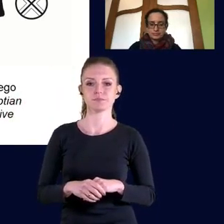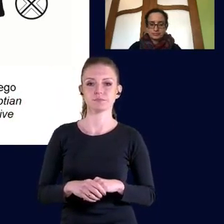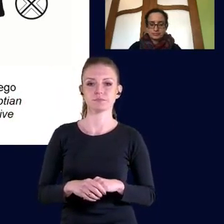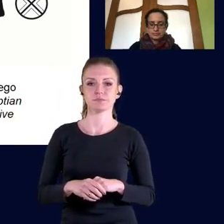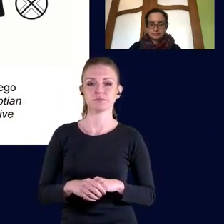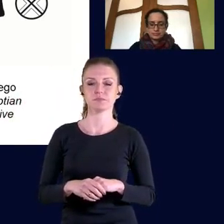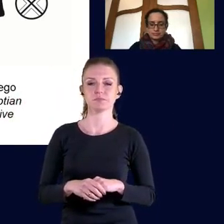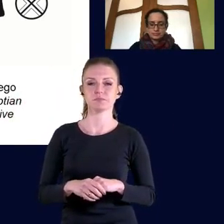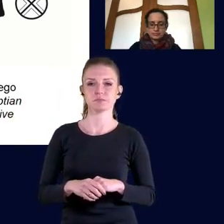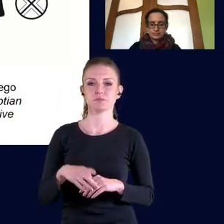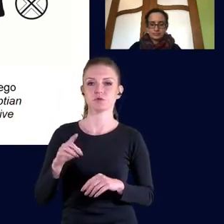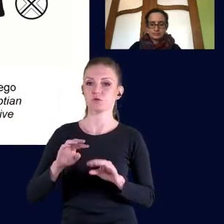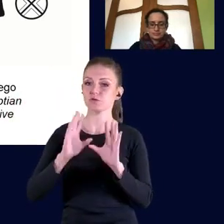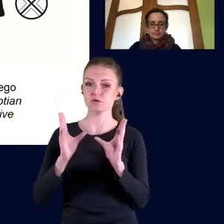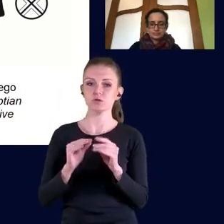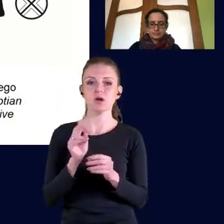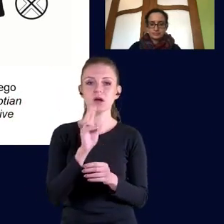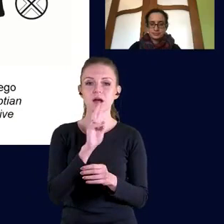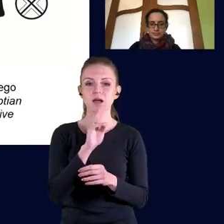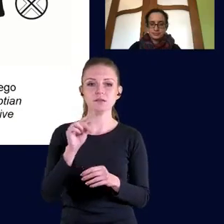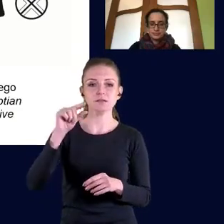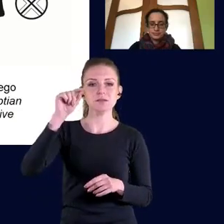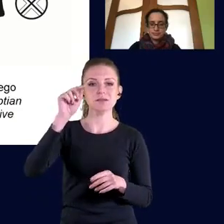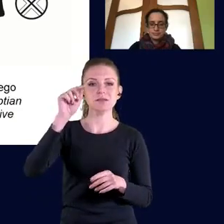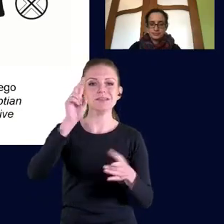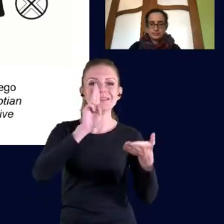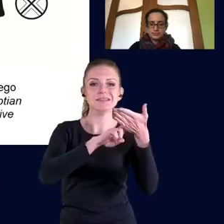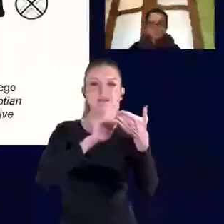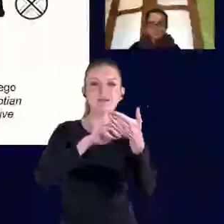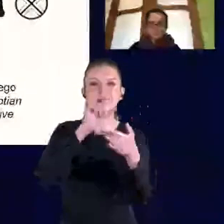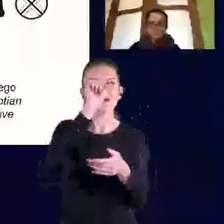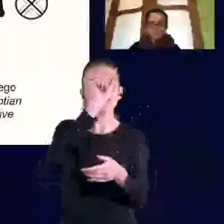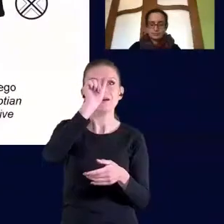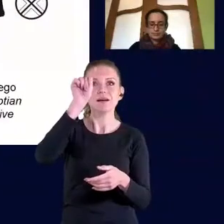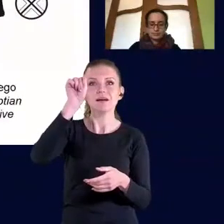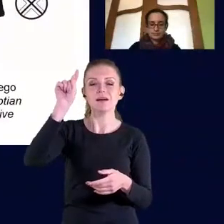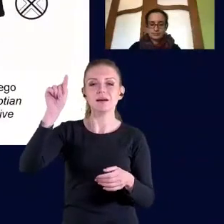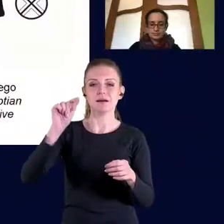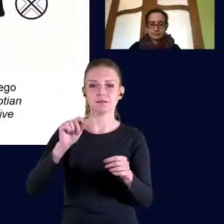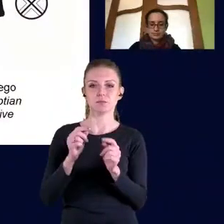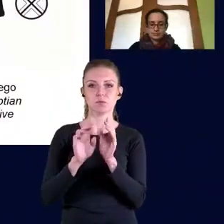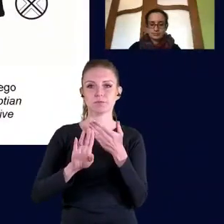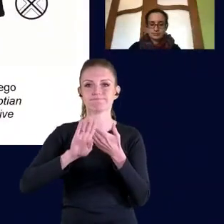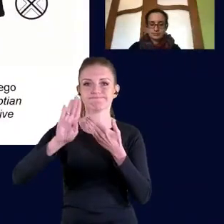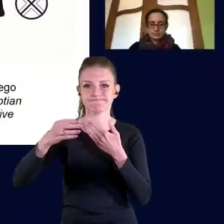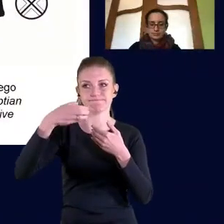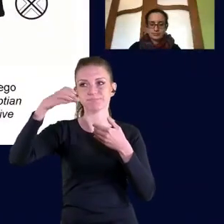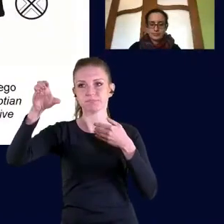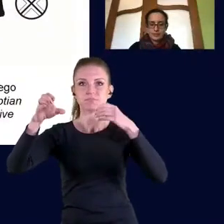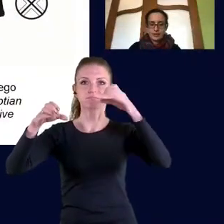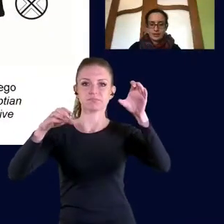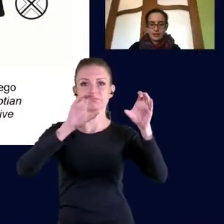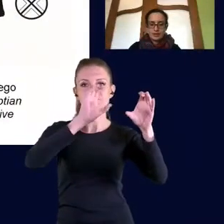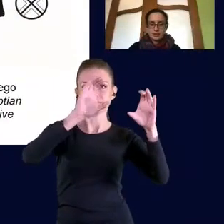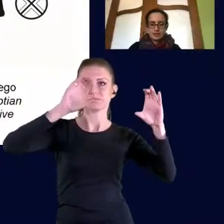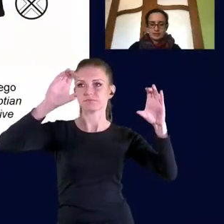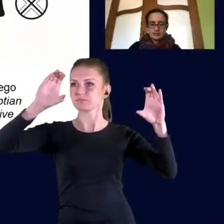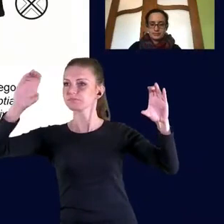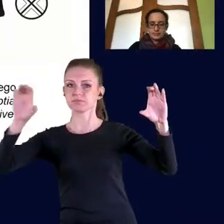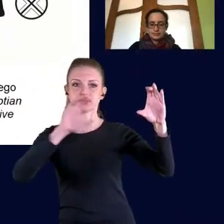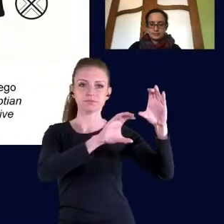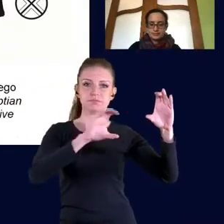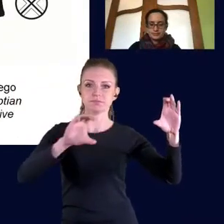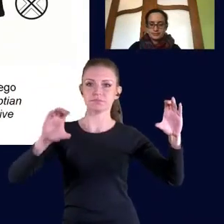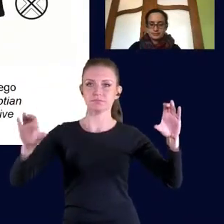wszystkie hieroglify czy też pokazywała ich układ jest to integralna część tej adaptacji